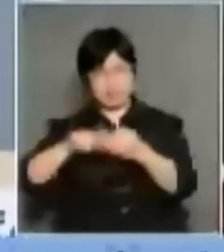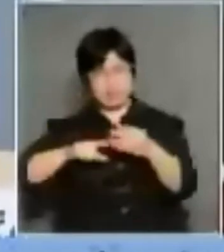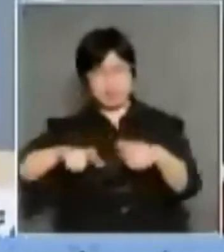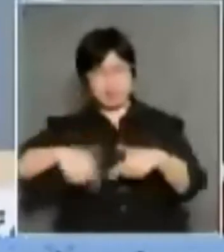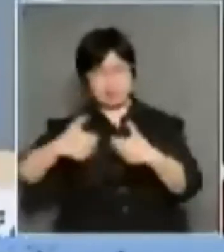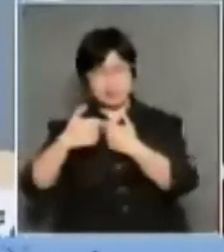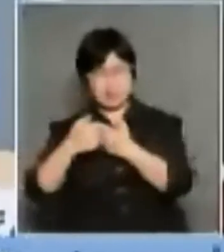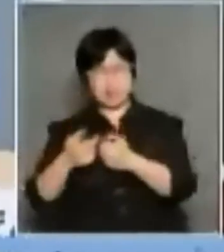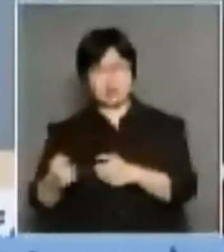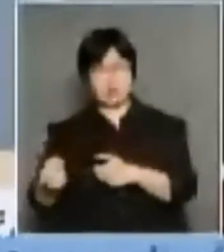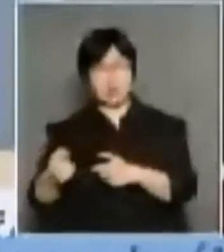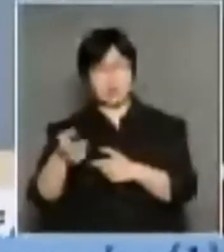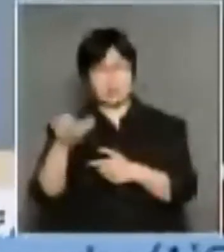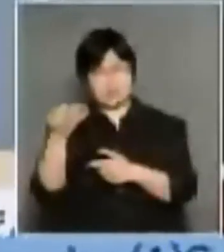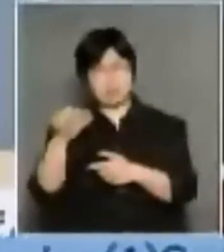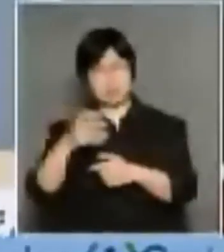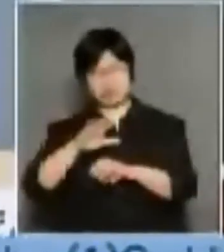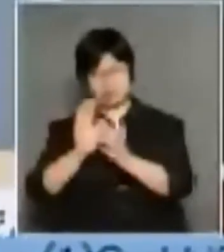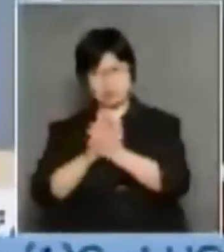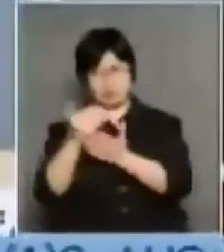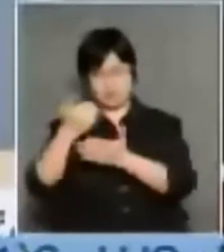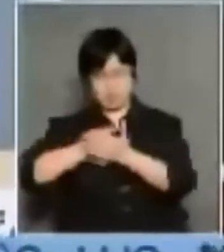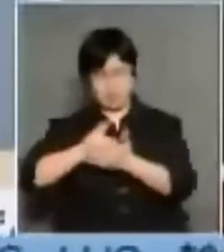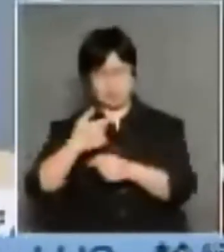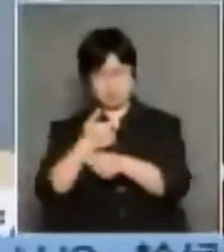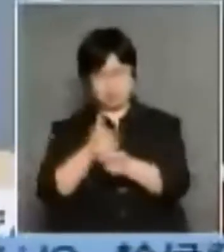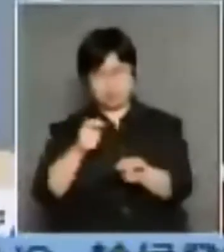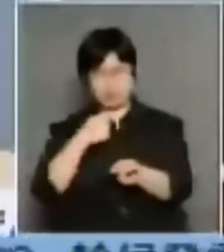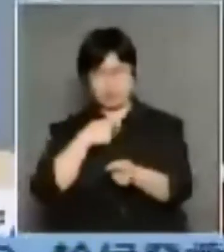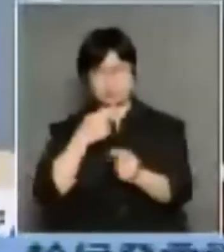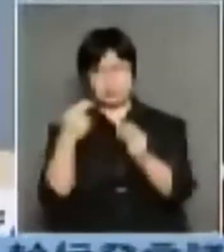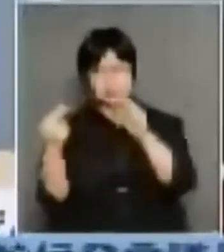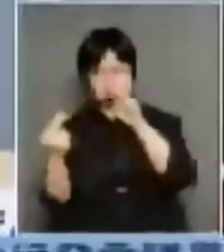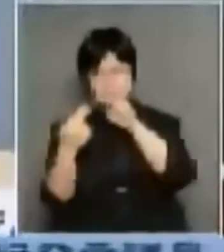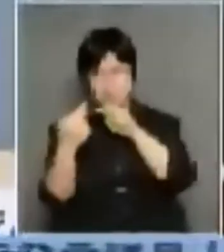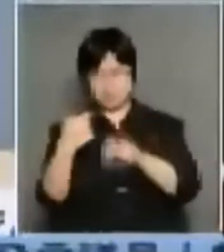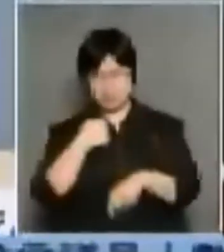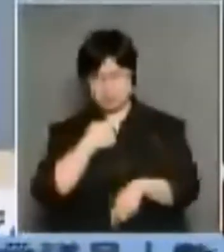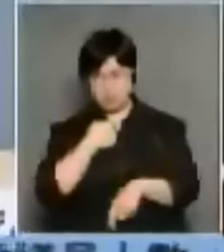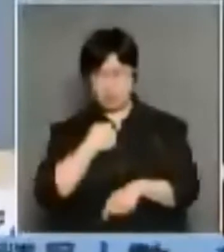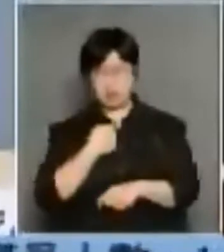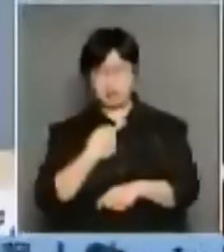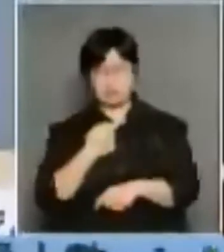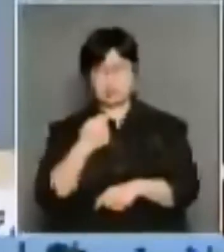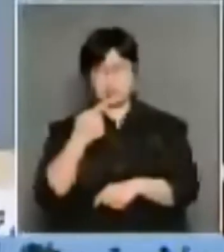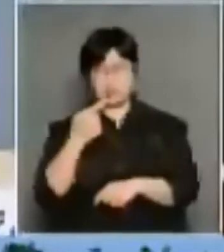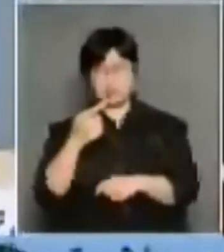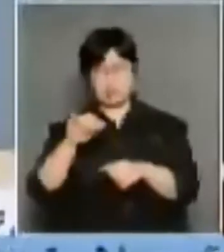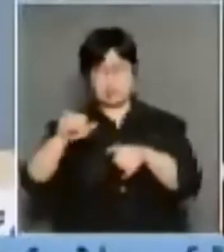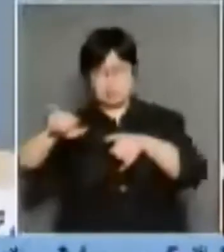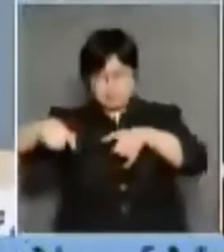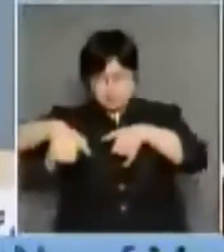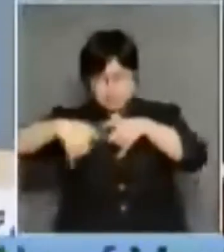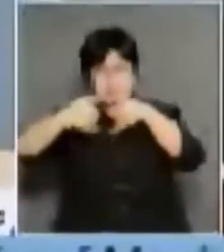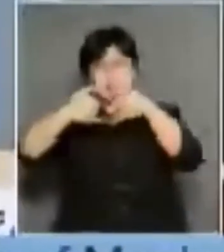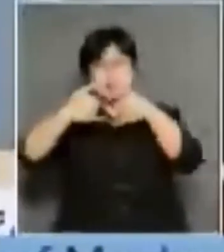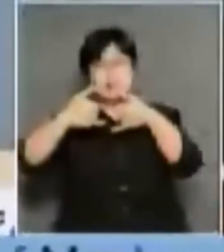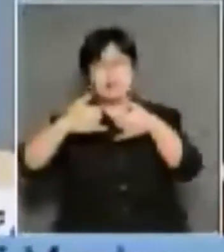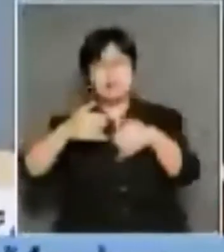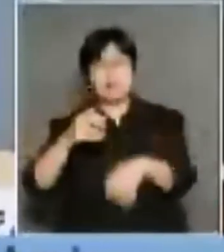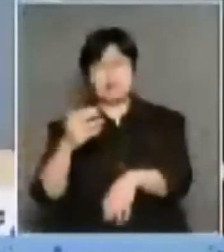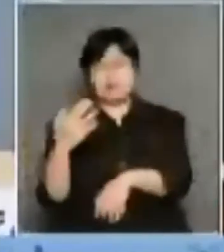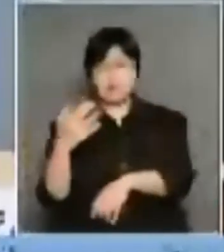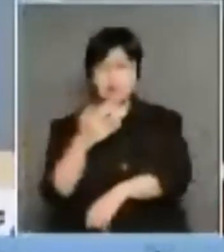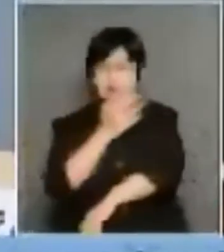華三個都要扣人工嗰啲人講，佢每一次見到我，無論係喺張逢於到咗拍拍我話